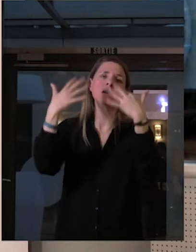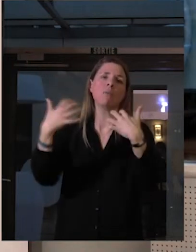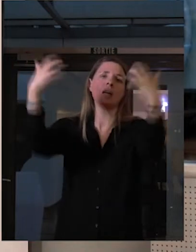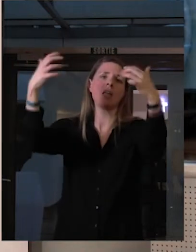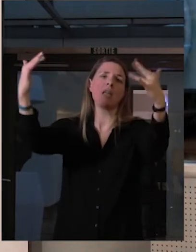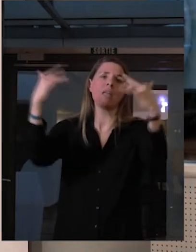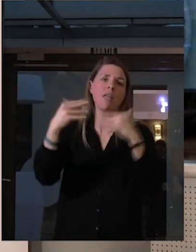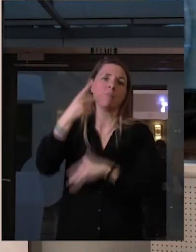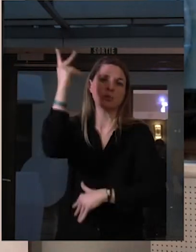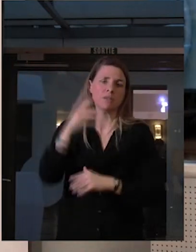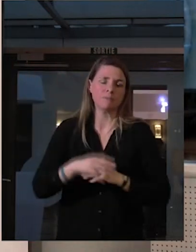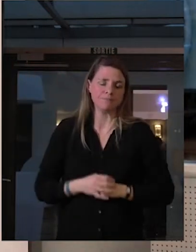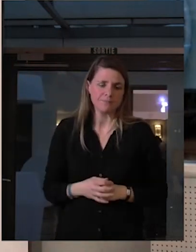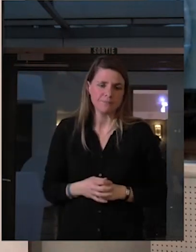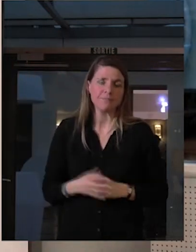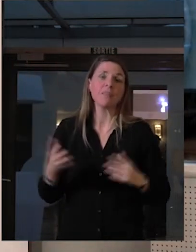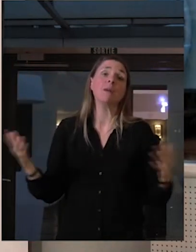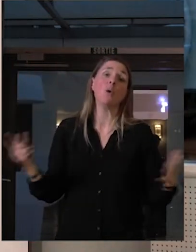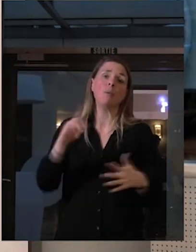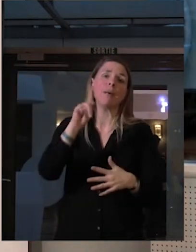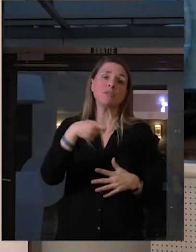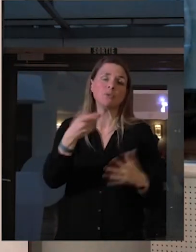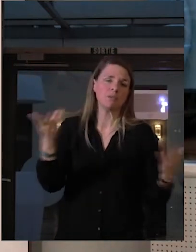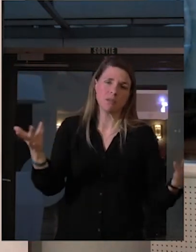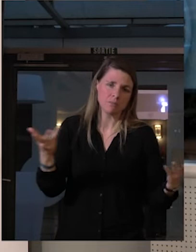dans les gymnases. Donc ce n'est pas passé parce que il y a eu